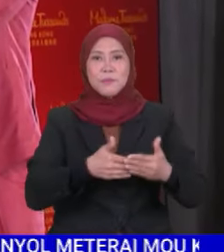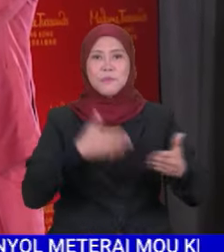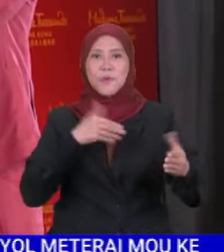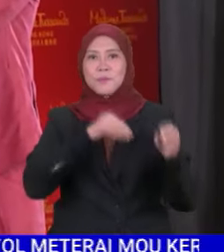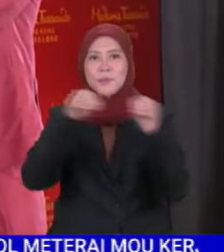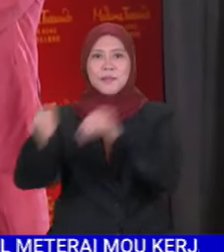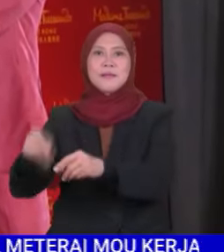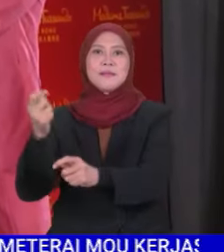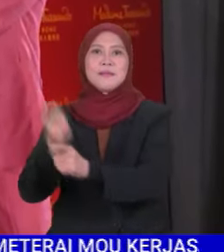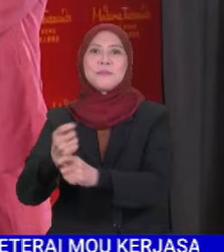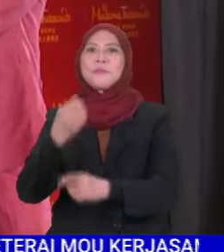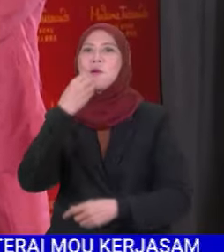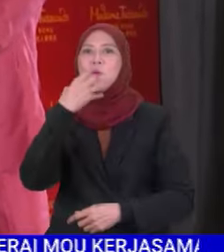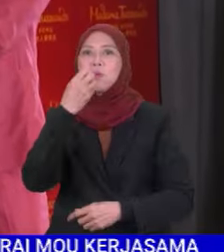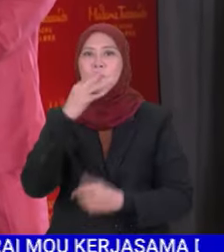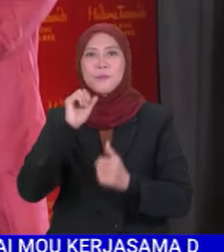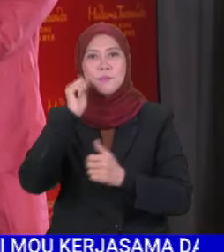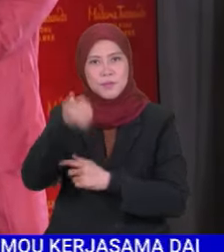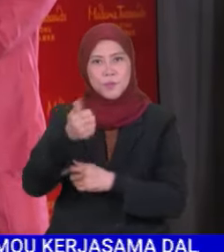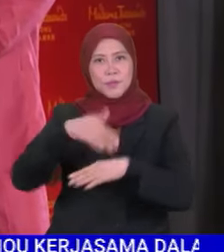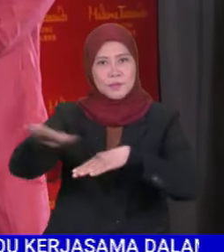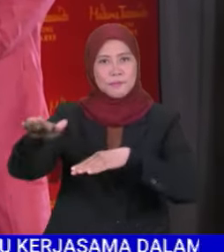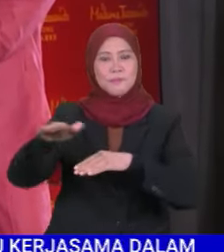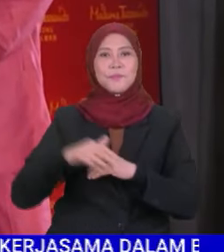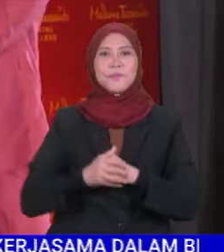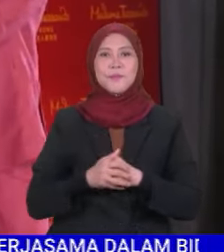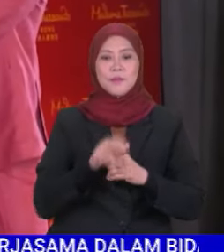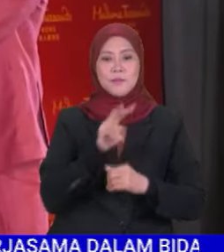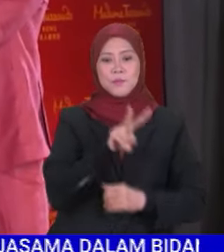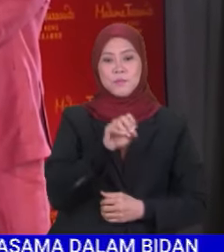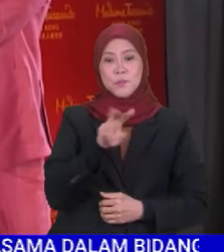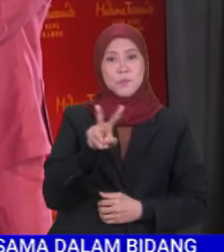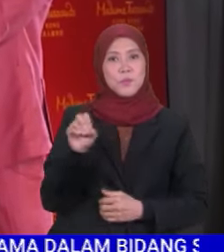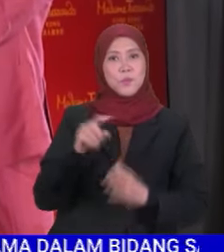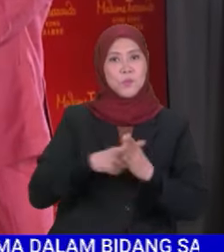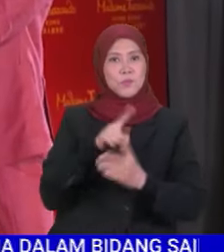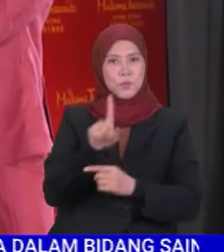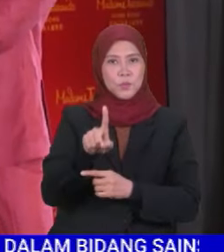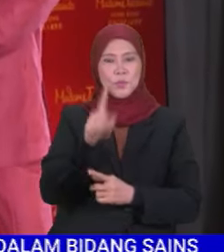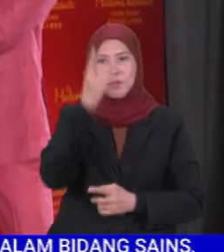dipindahkan secara kekal di Hongkong esok pada Januari 2020